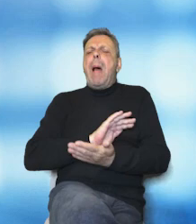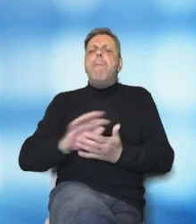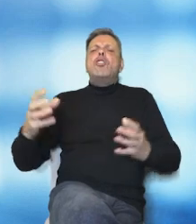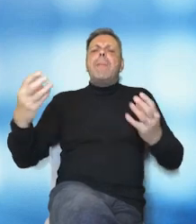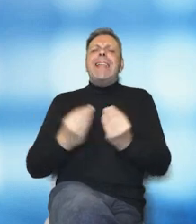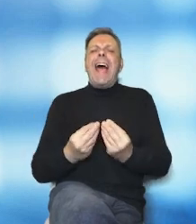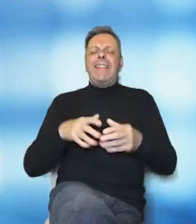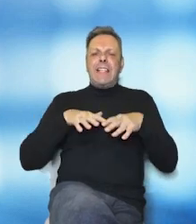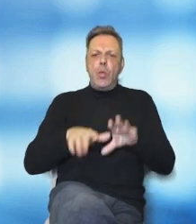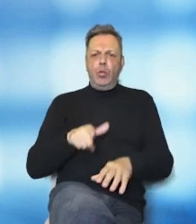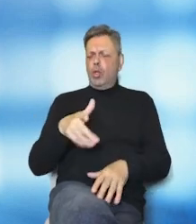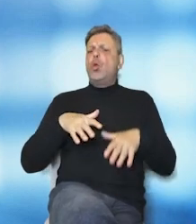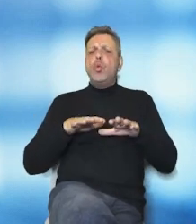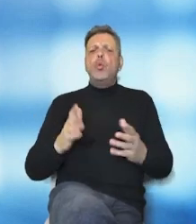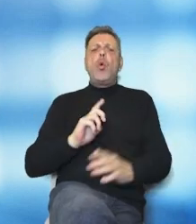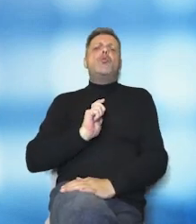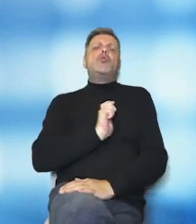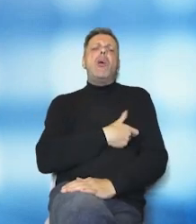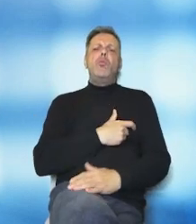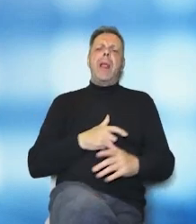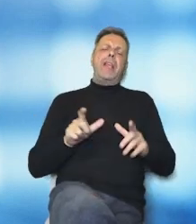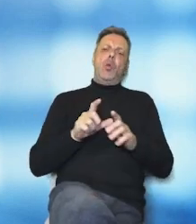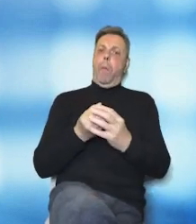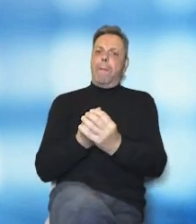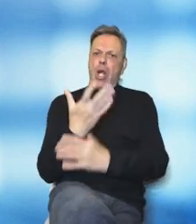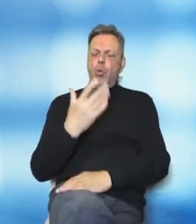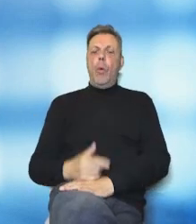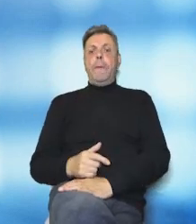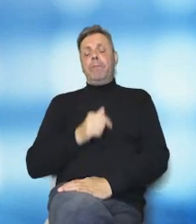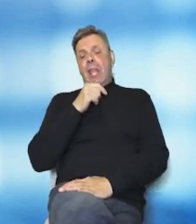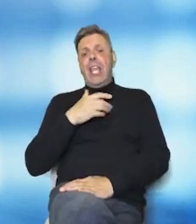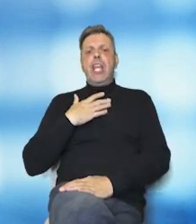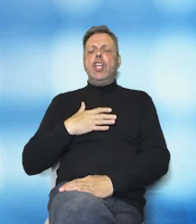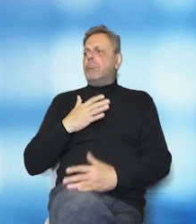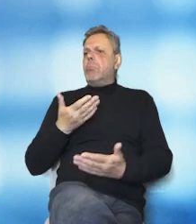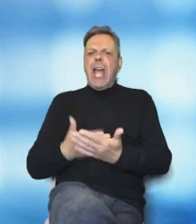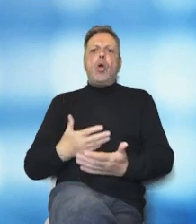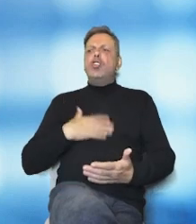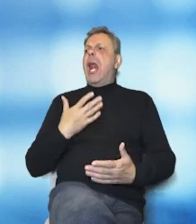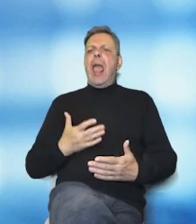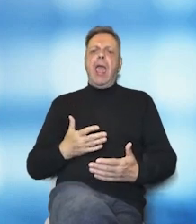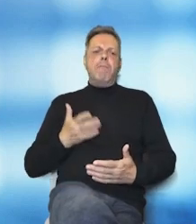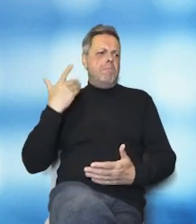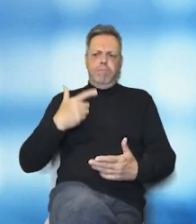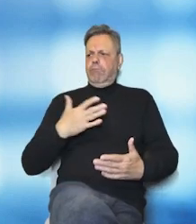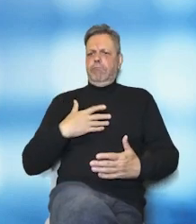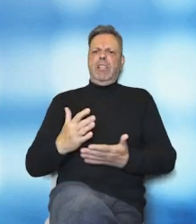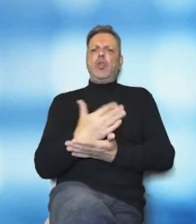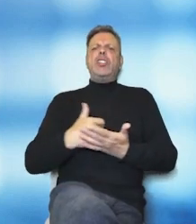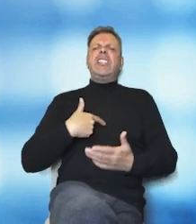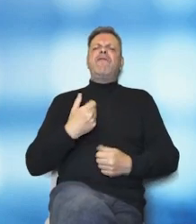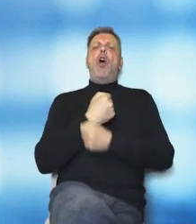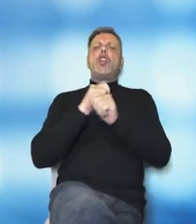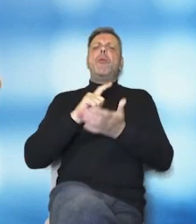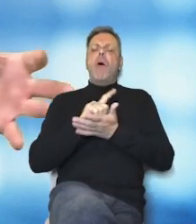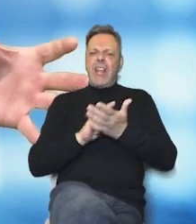su većinom ljudi koji su zaljubljenici u prirodu i tako žele provoditi svoje slobodno vrijeme. Što je posebno,